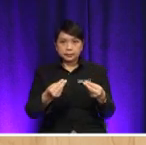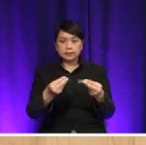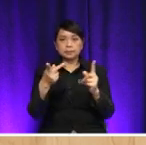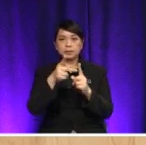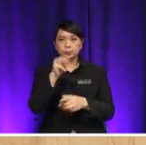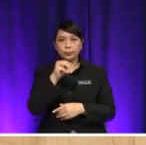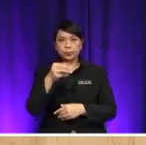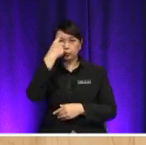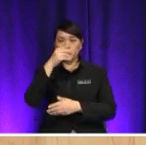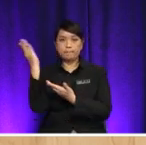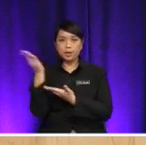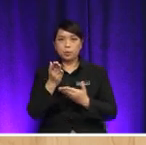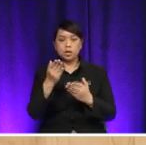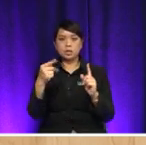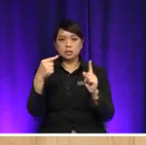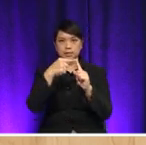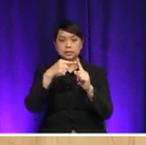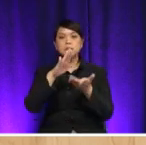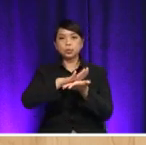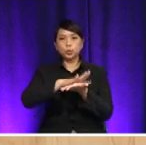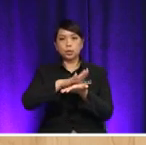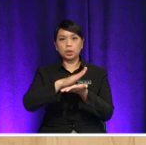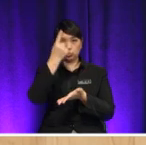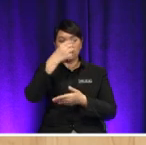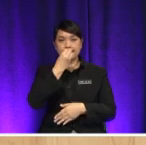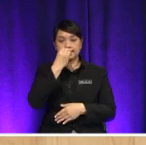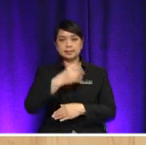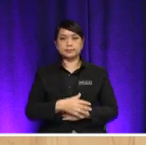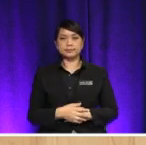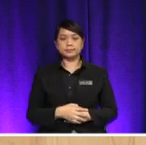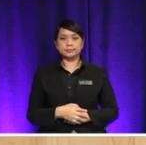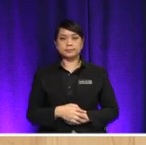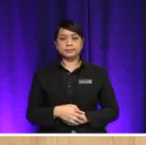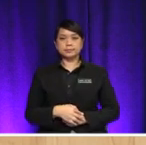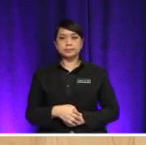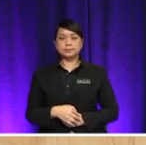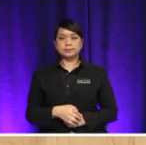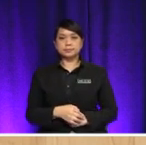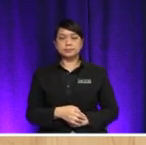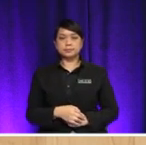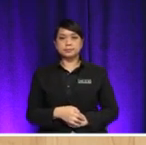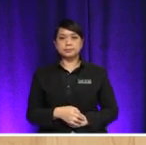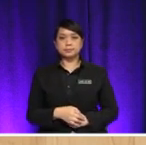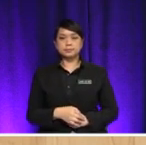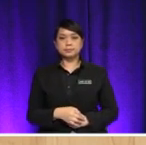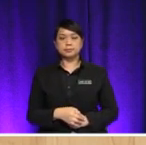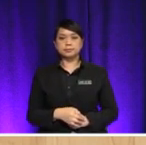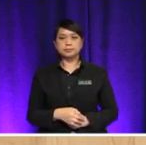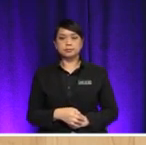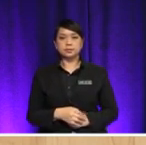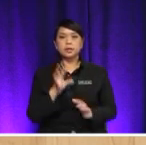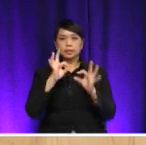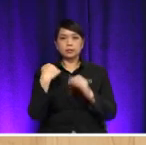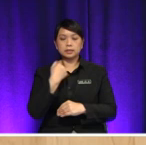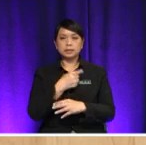sekolah nombu indeks duit Pocket pada Tahun 2022 berasaskan 2020 ialah 160 Oke kalau kita menggambarkan